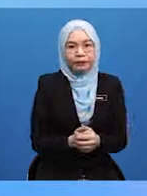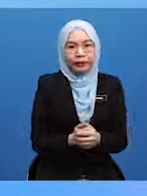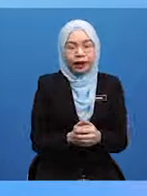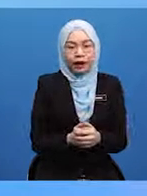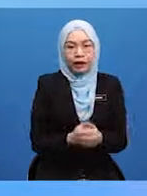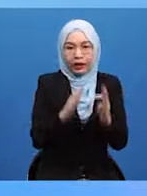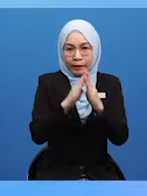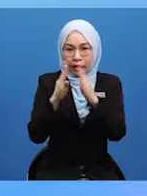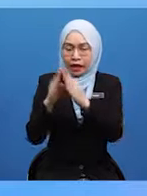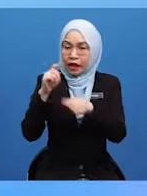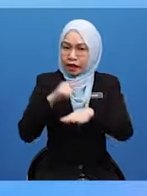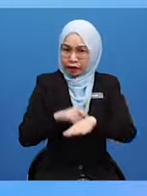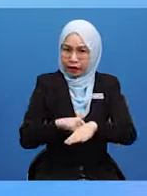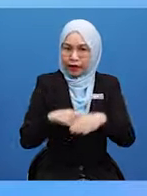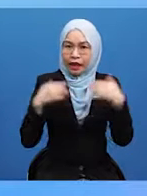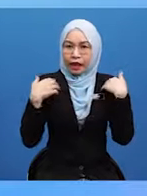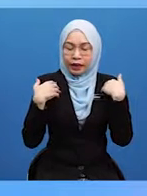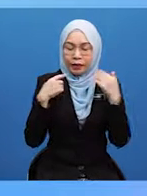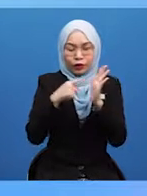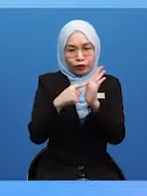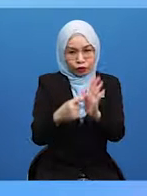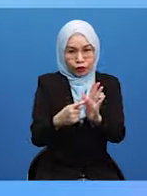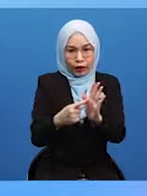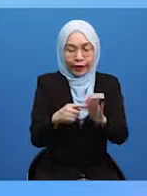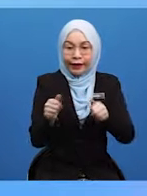mewujudkan aktiviti pelancongan dan perniagaan yang